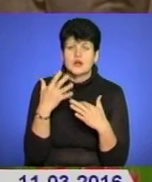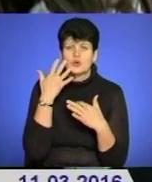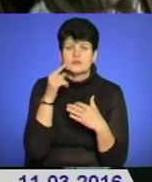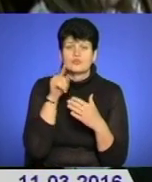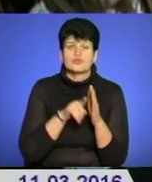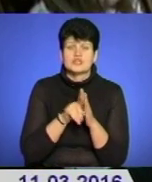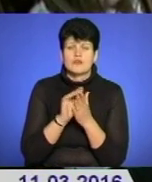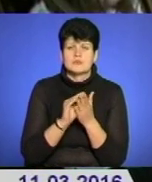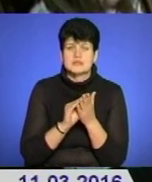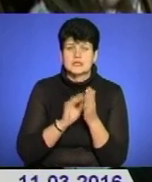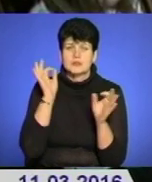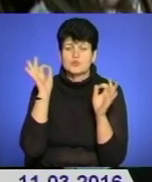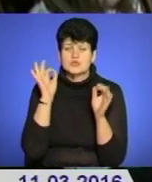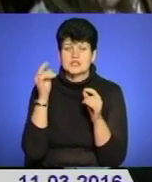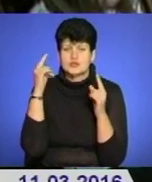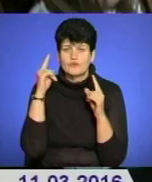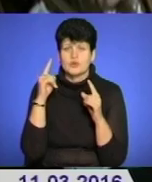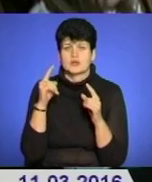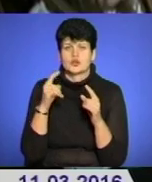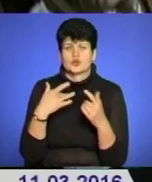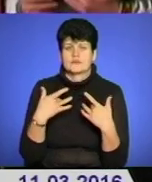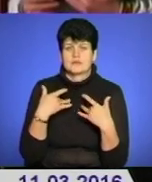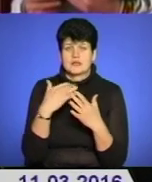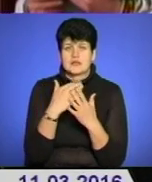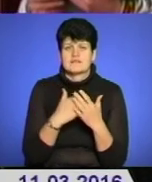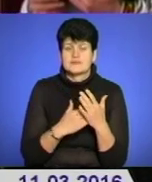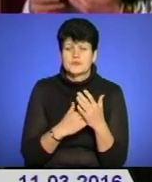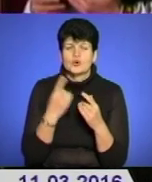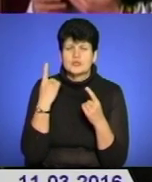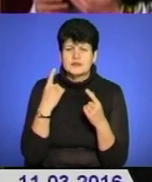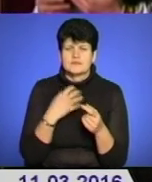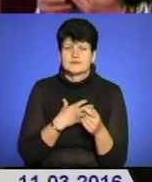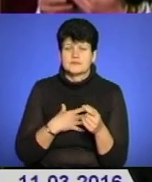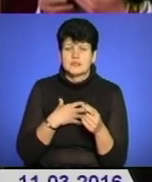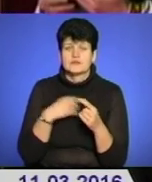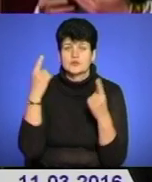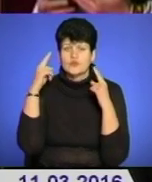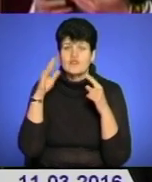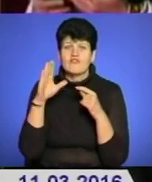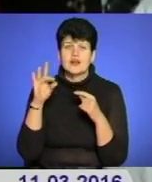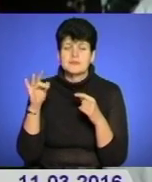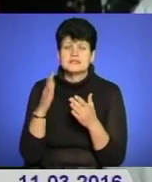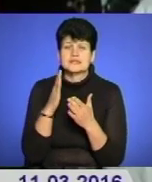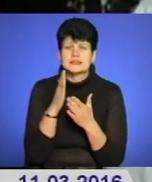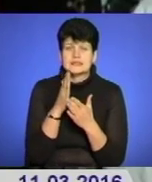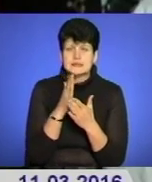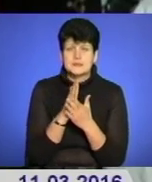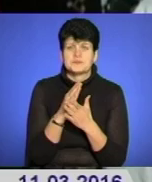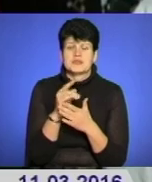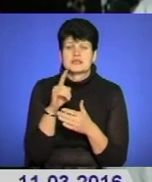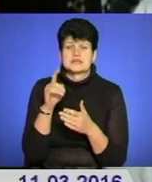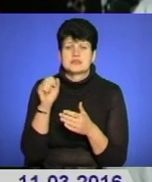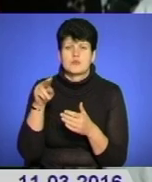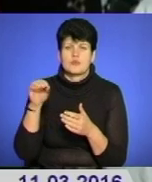писати музичні твори до українських театральних вистав. Одним з найвидатніших творів Вербицького стає інтерпретація заповіту